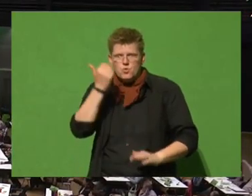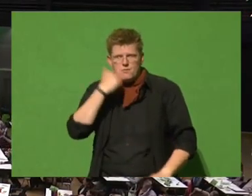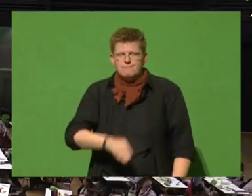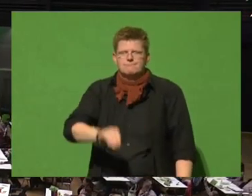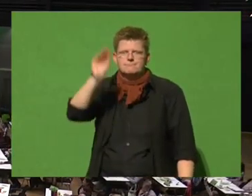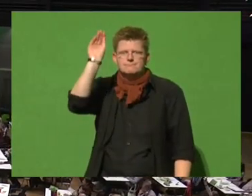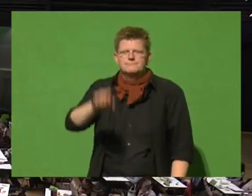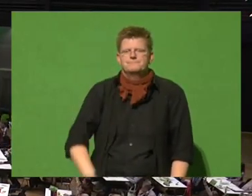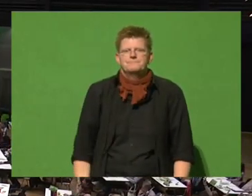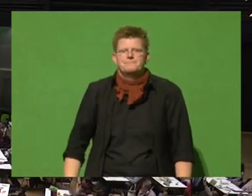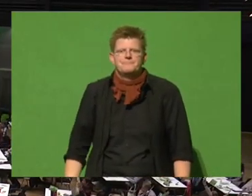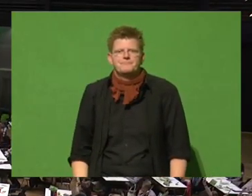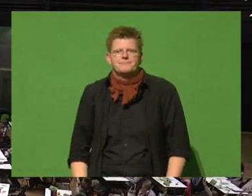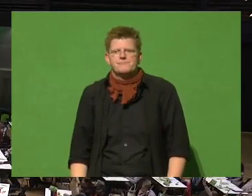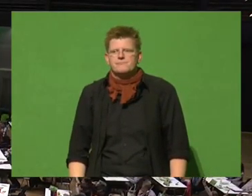hoch.